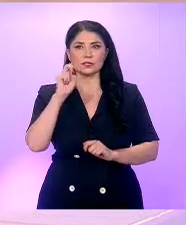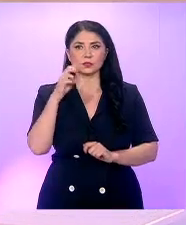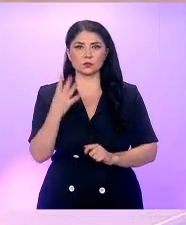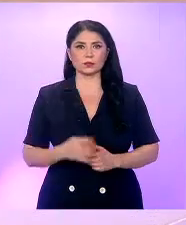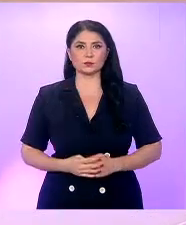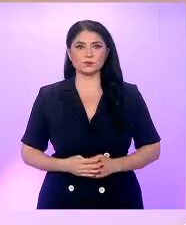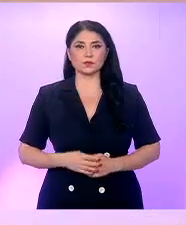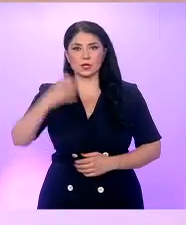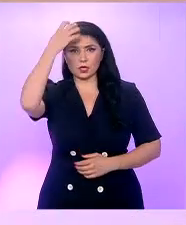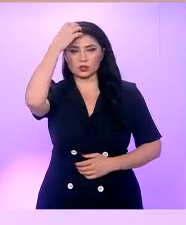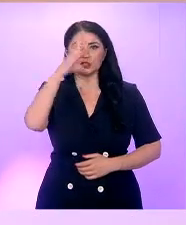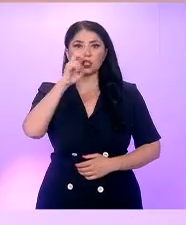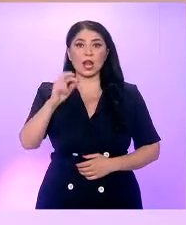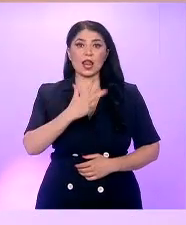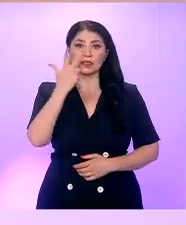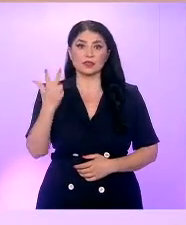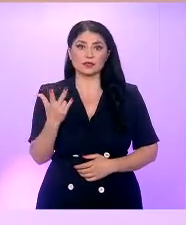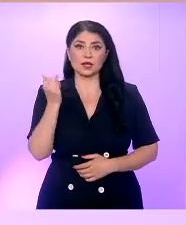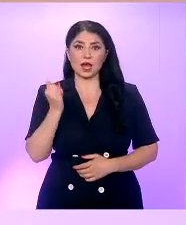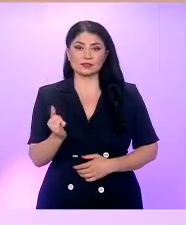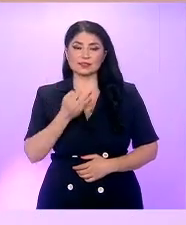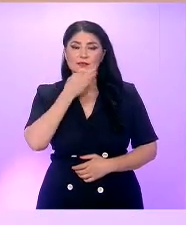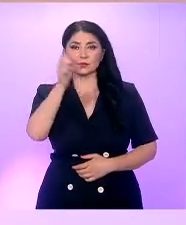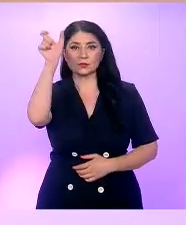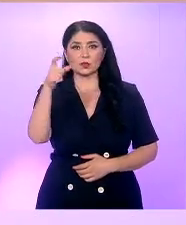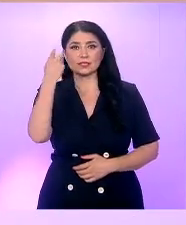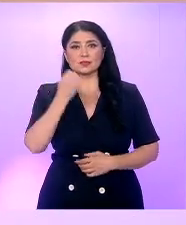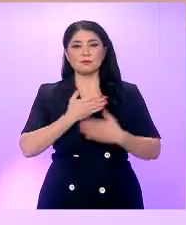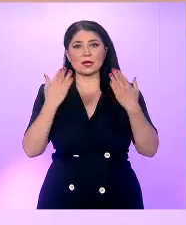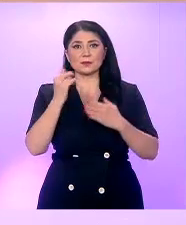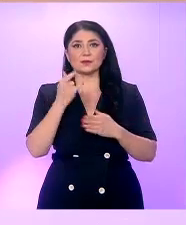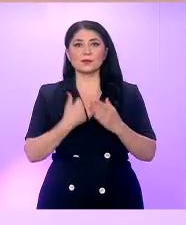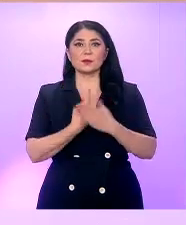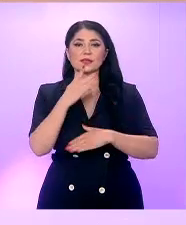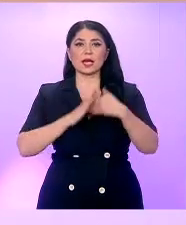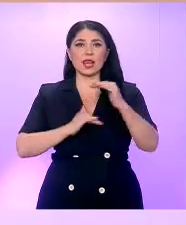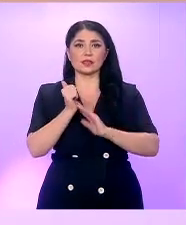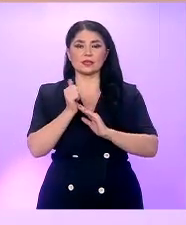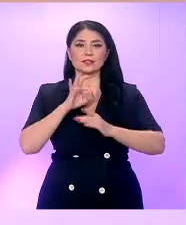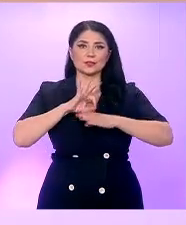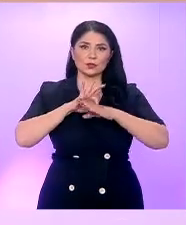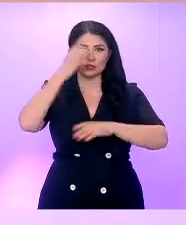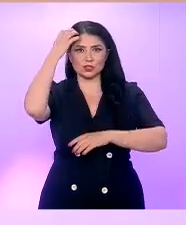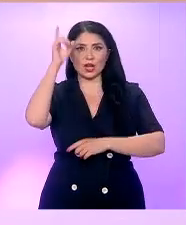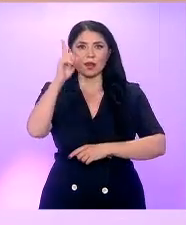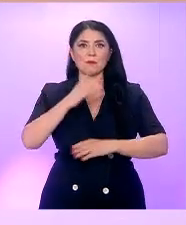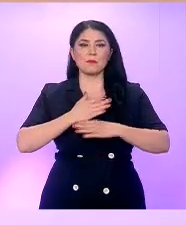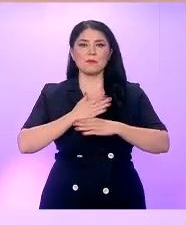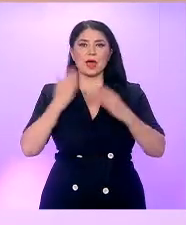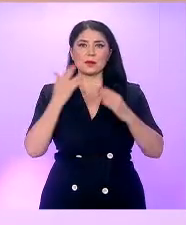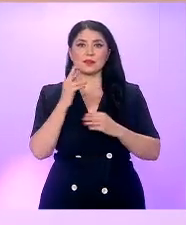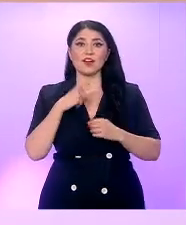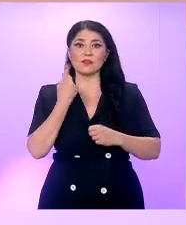1954. Regele Charles al III-lea se va adresa astăzi britanicilor pentru prima dată în calitate de suveran al Marii Britanii. Va fi un